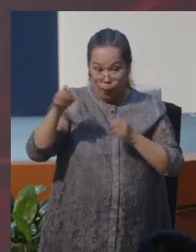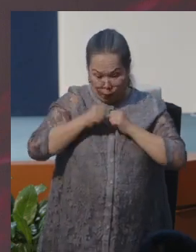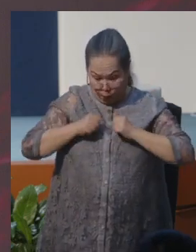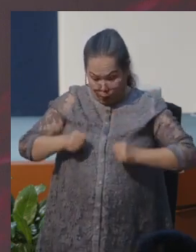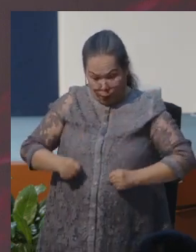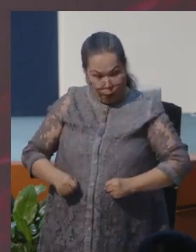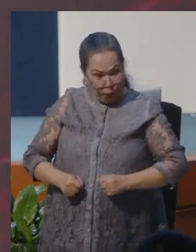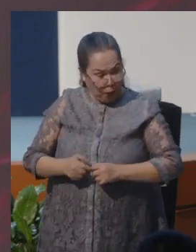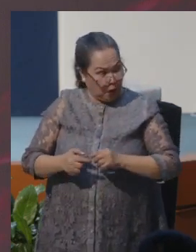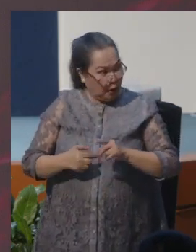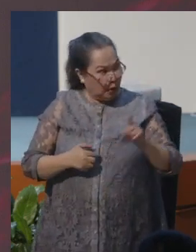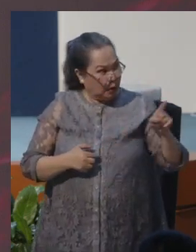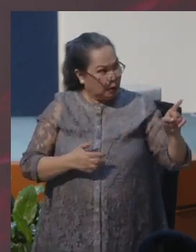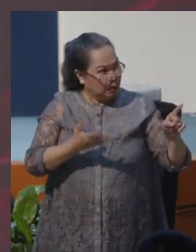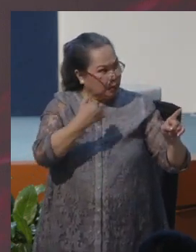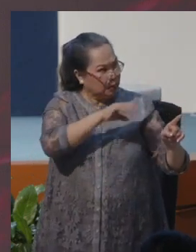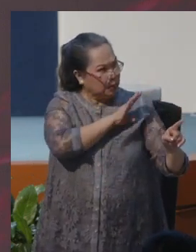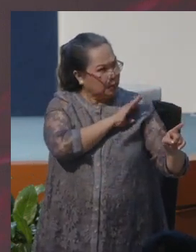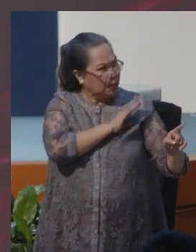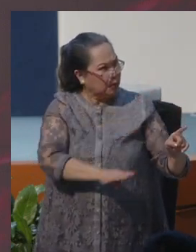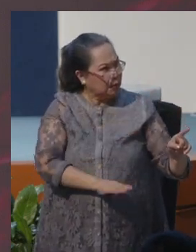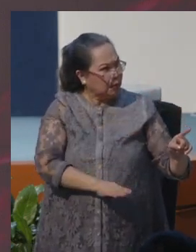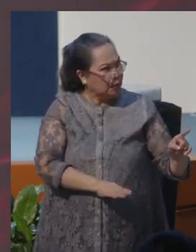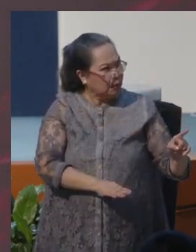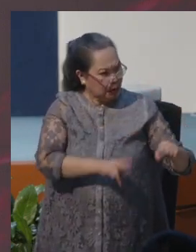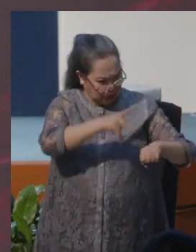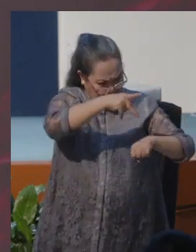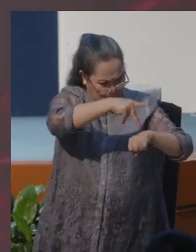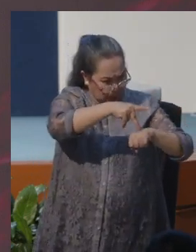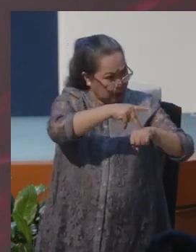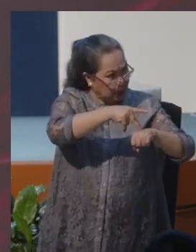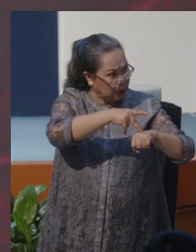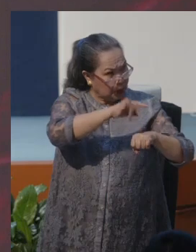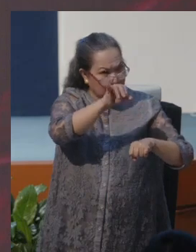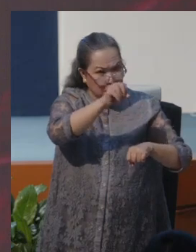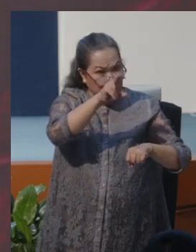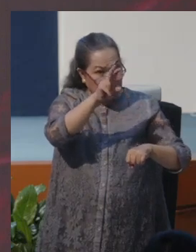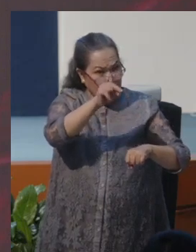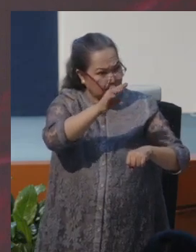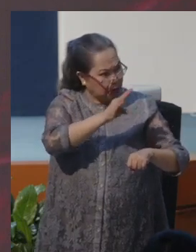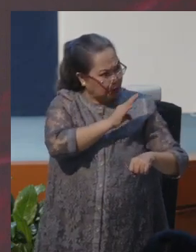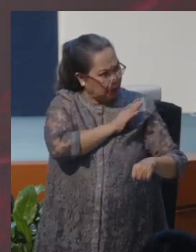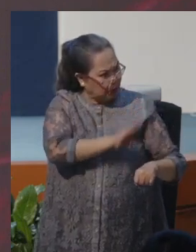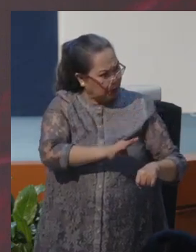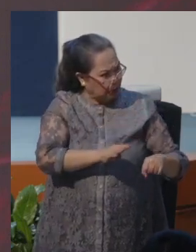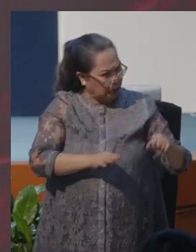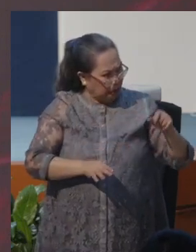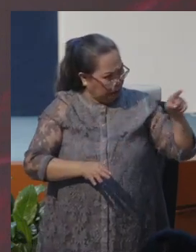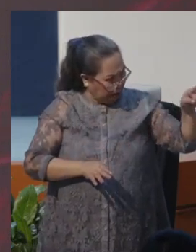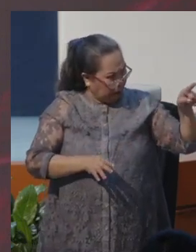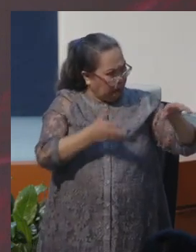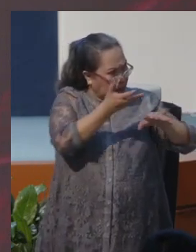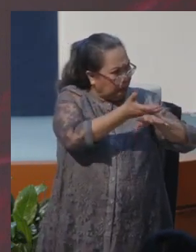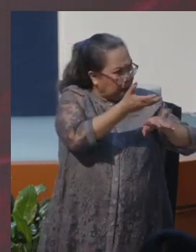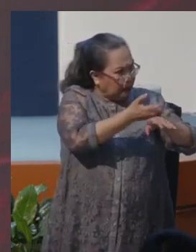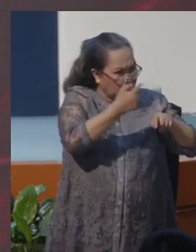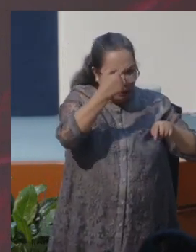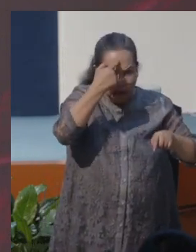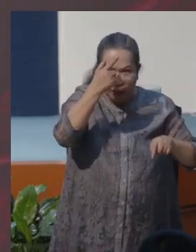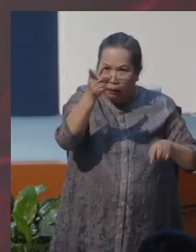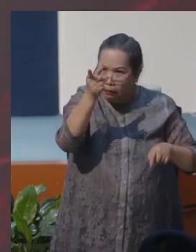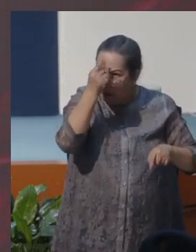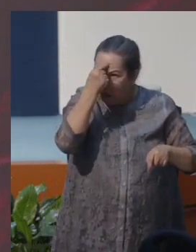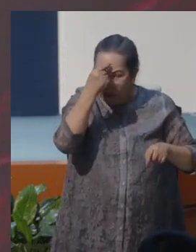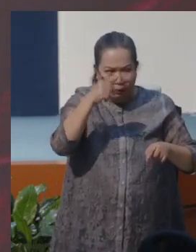the boldness of Peter and John and perceived that they were uneducated common men, they were